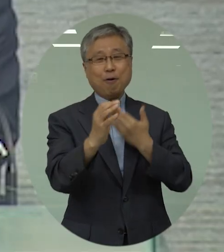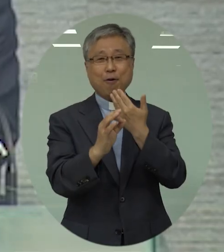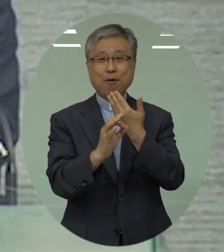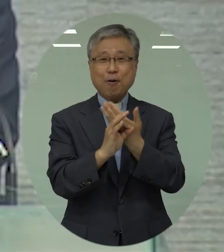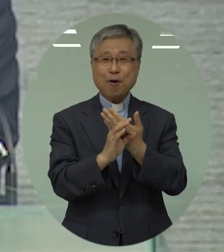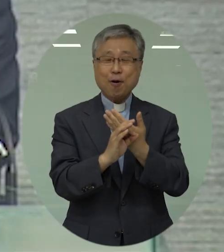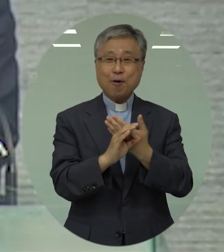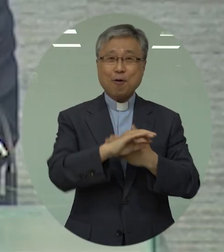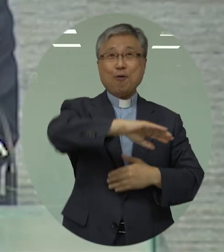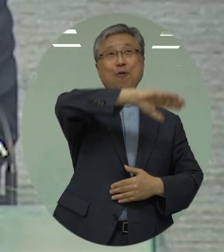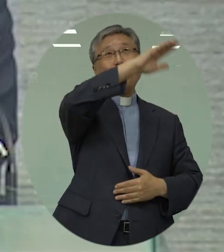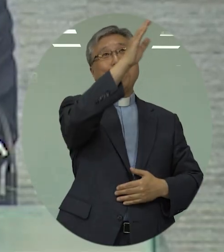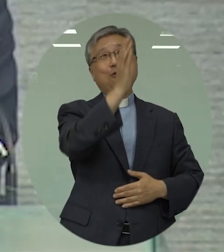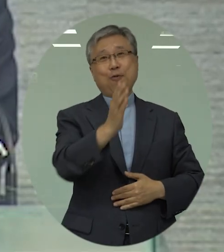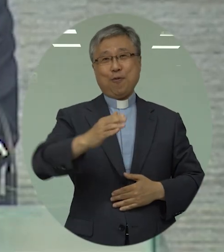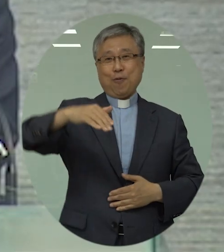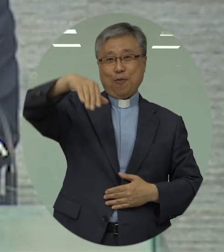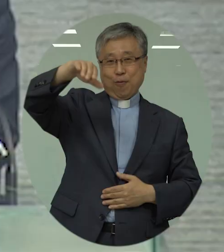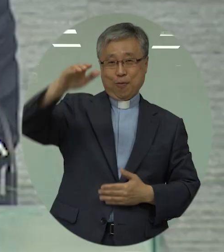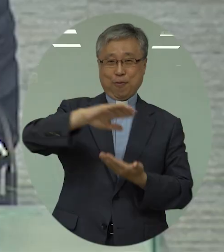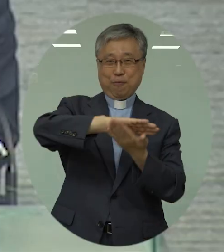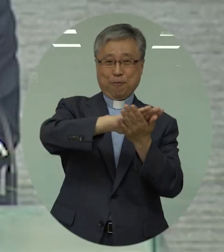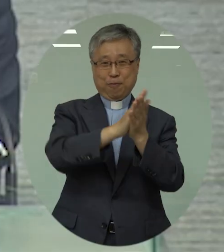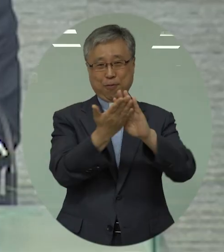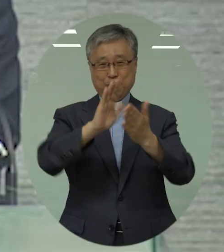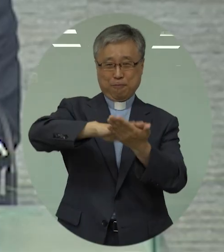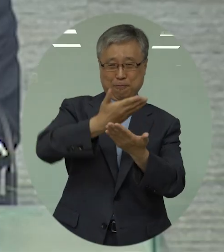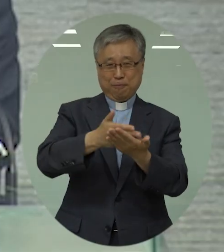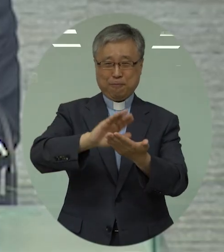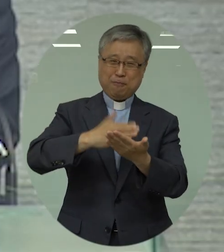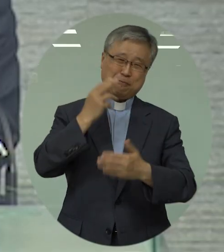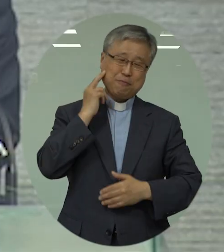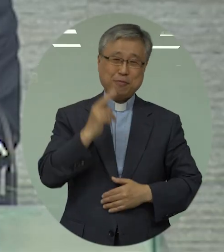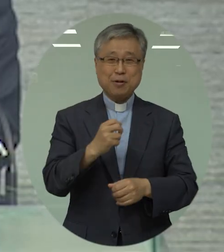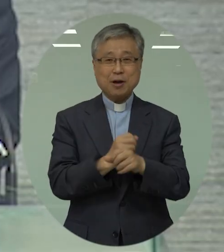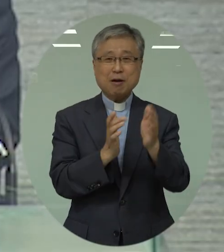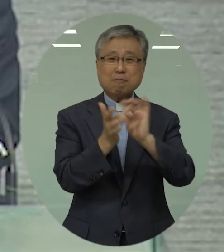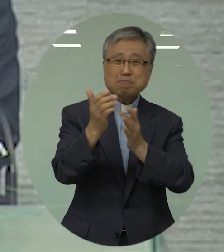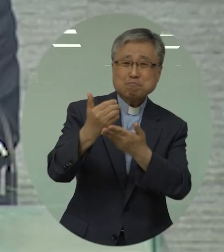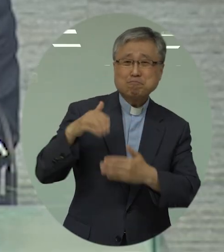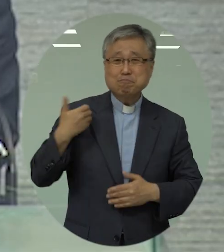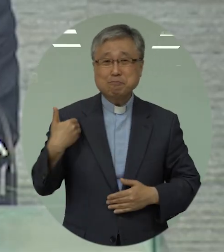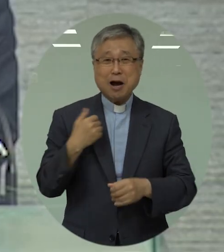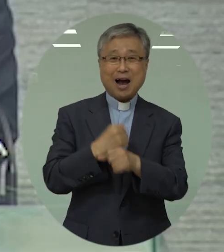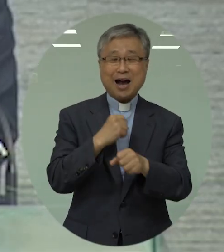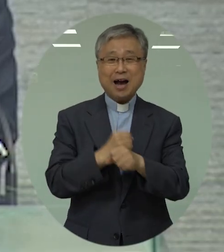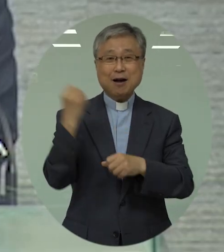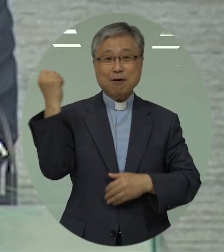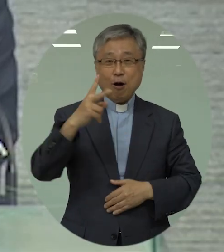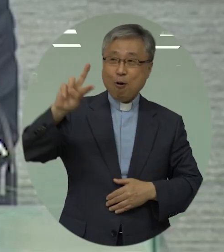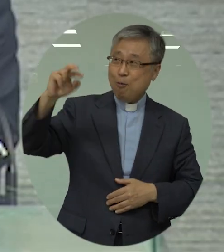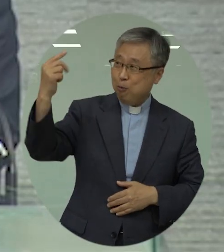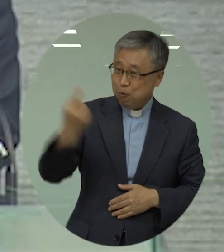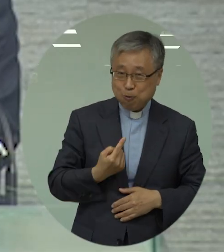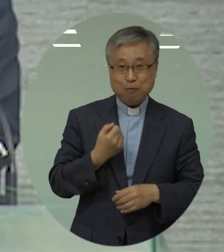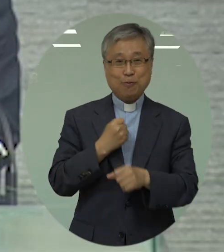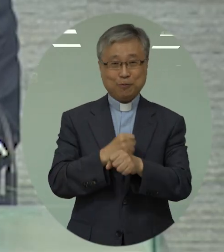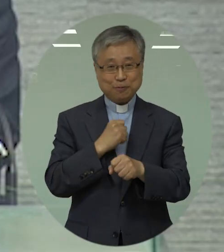이 굴곡이 심한 그런 신앙생활을 했죠. 그래서 예수님을 부인하기도 하고 또 다시 돌아오기도